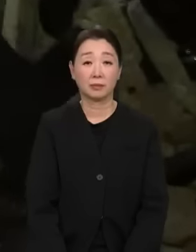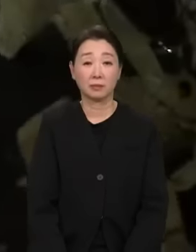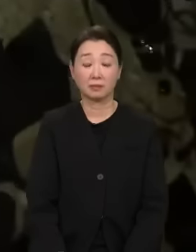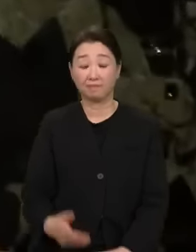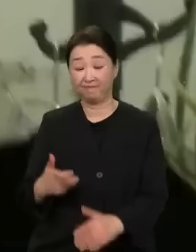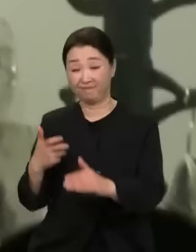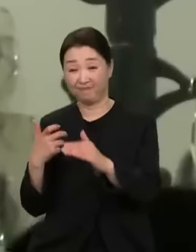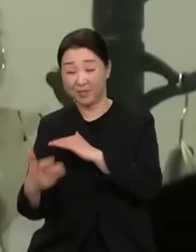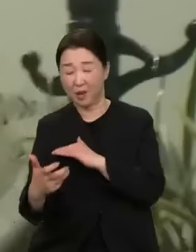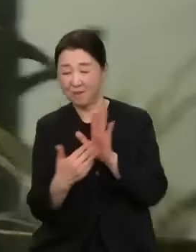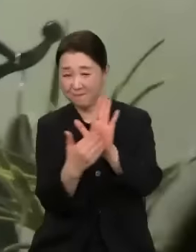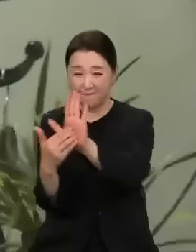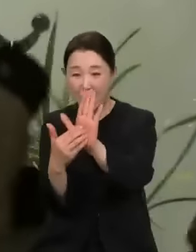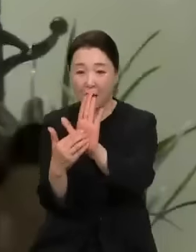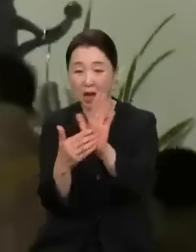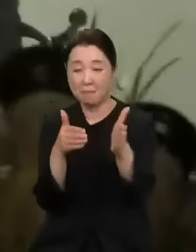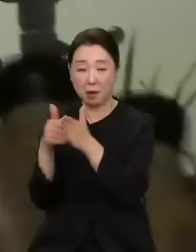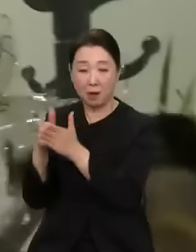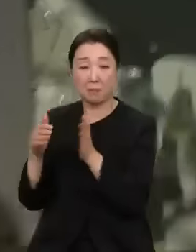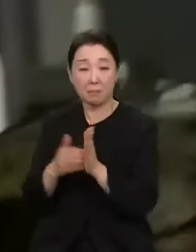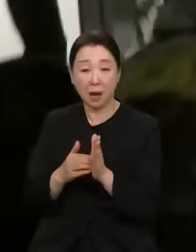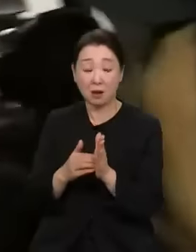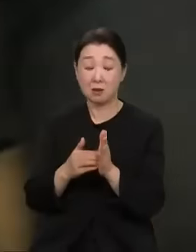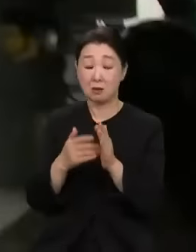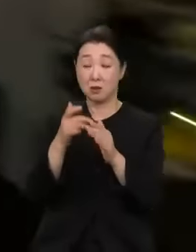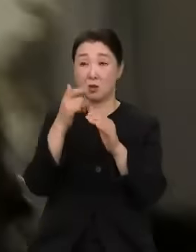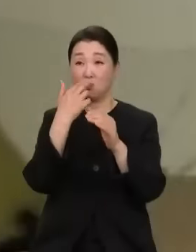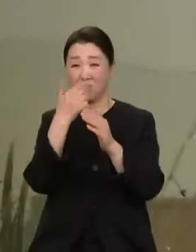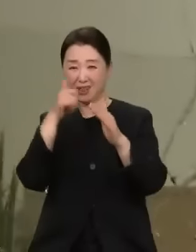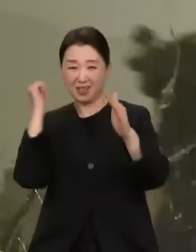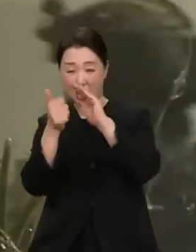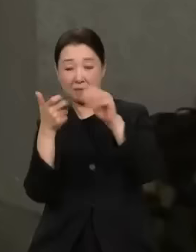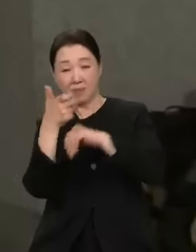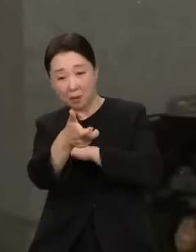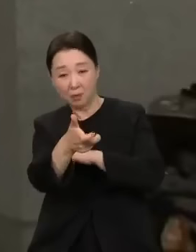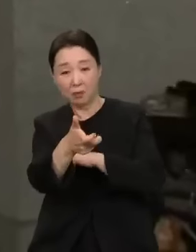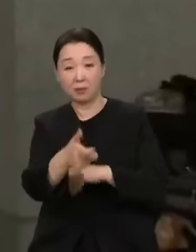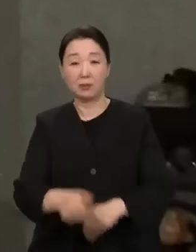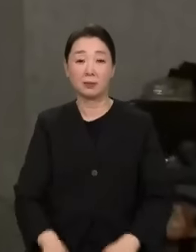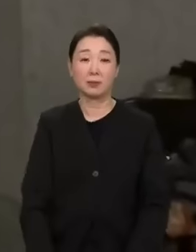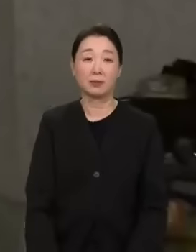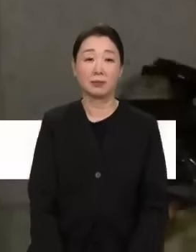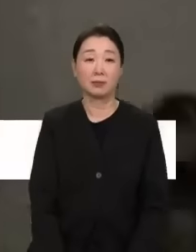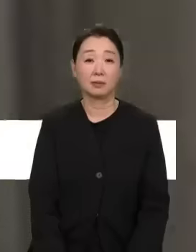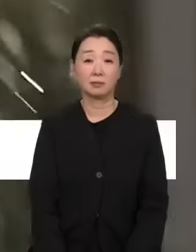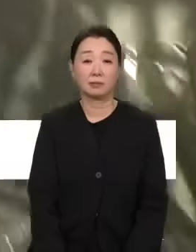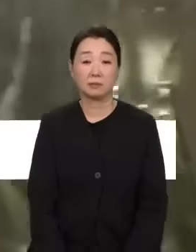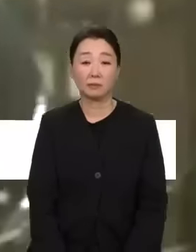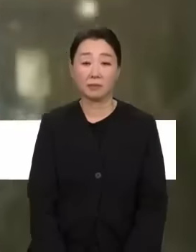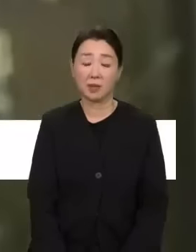계엄군이 진로가 막히자 국회 건물 유리창을 깨부수고 내부로 들어갑니다.